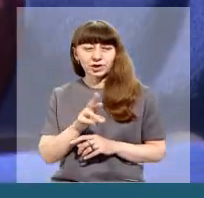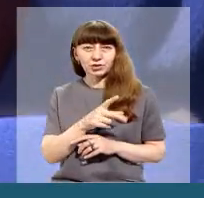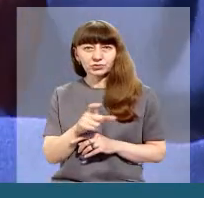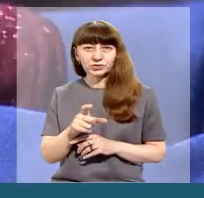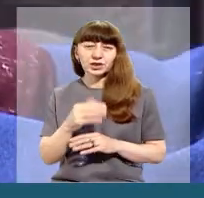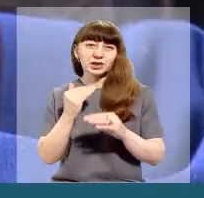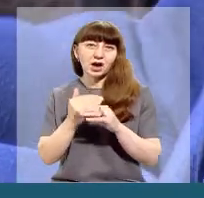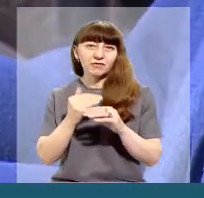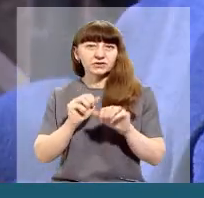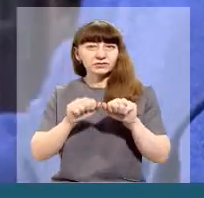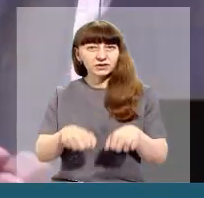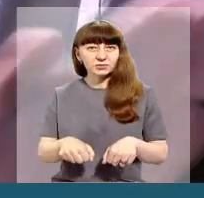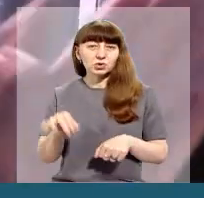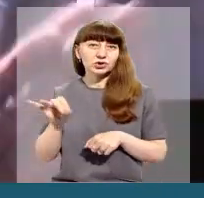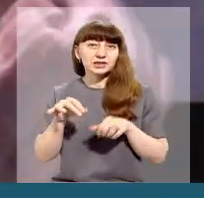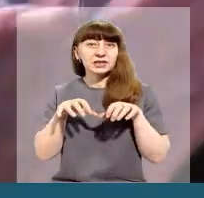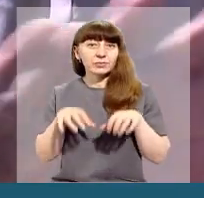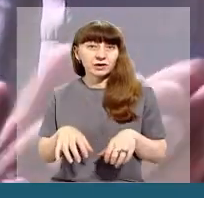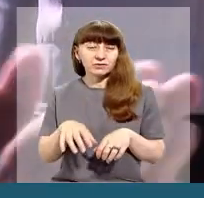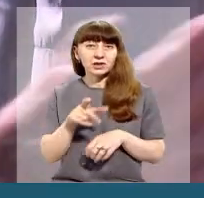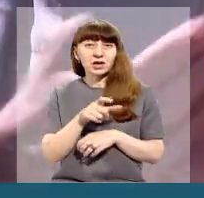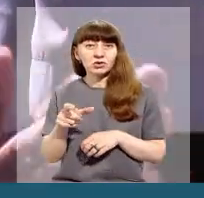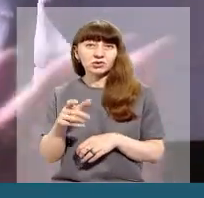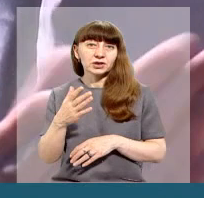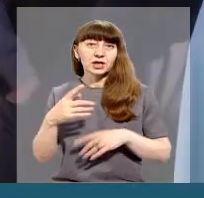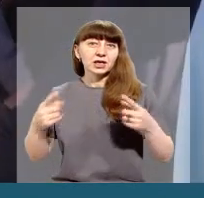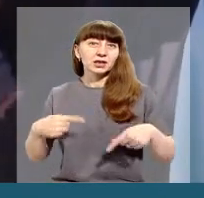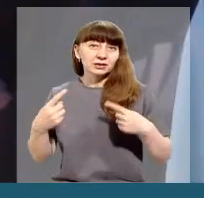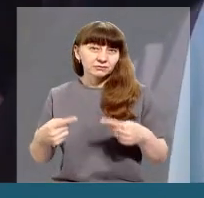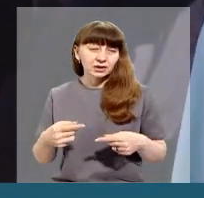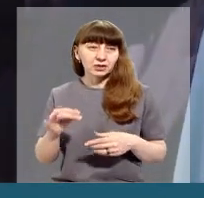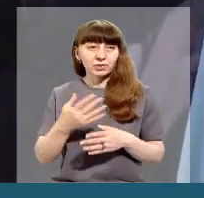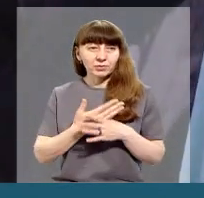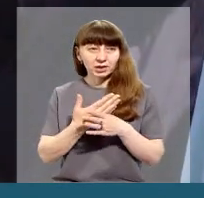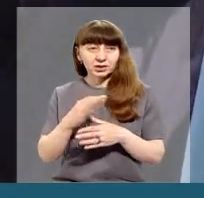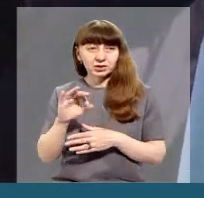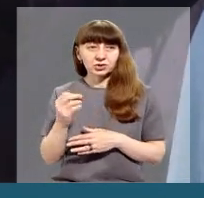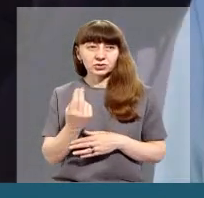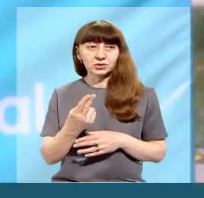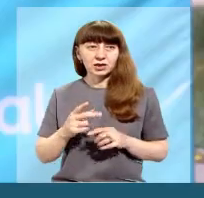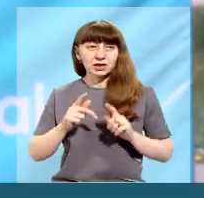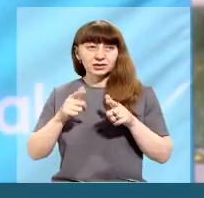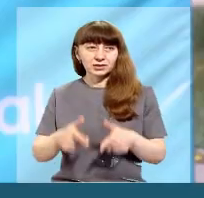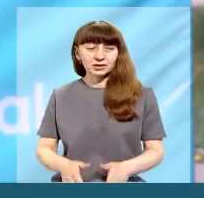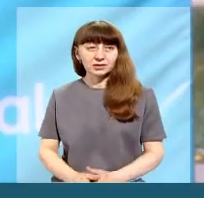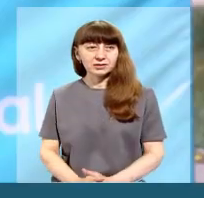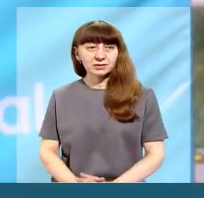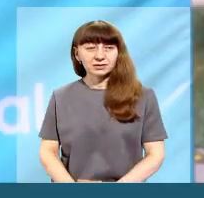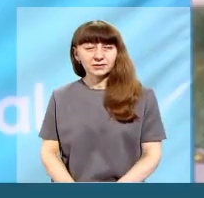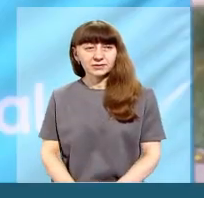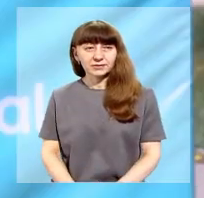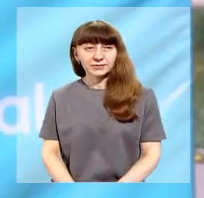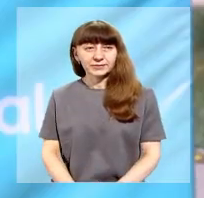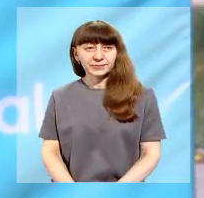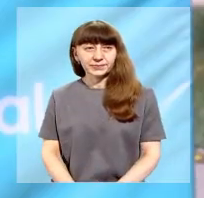Это открывает новые возможности для людей с ограниченными возможностями и способствует их социальной интеграции. Я бы хотел от